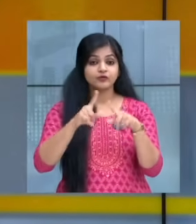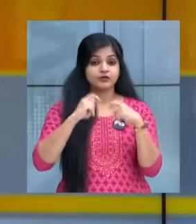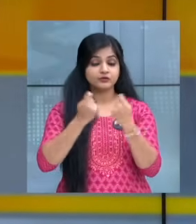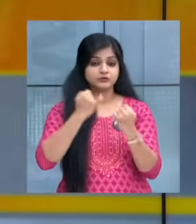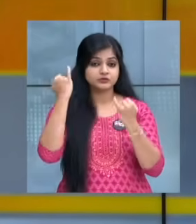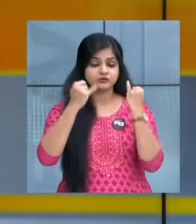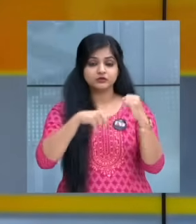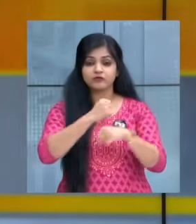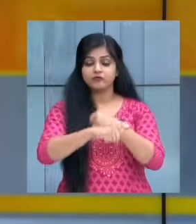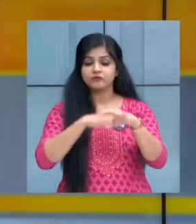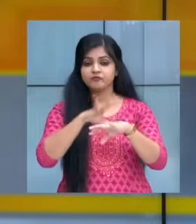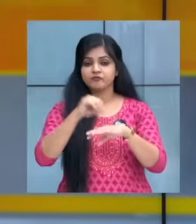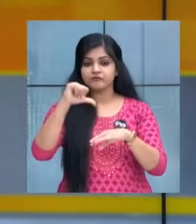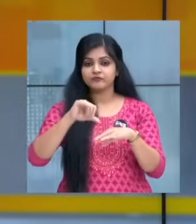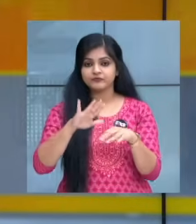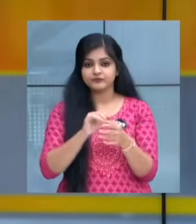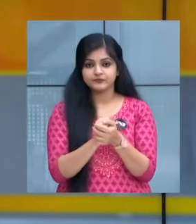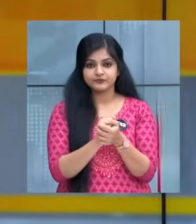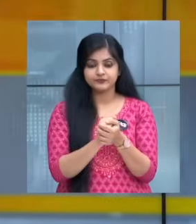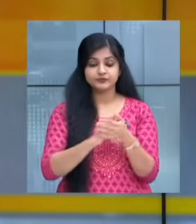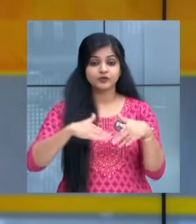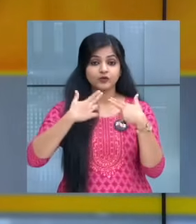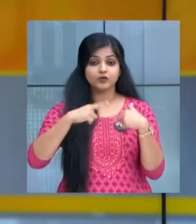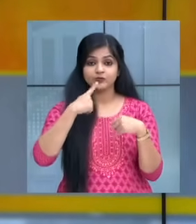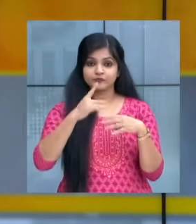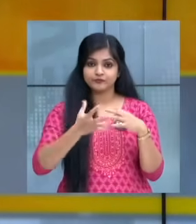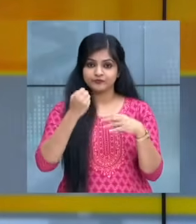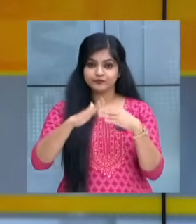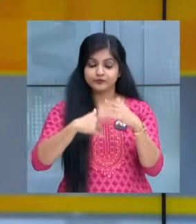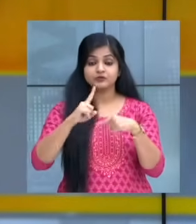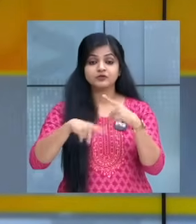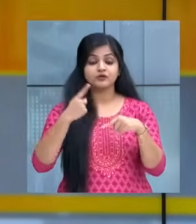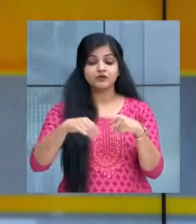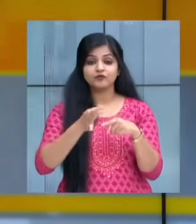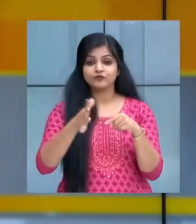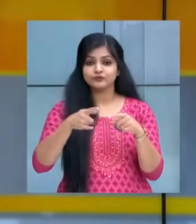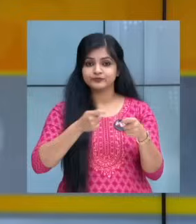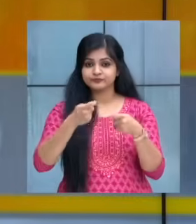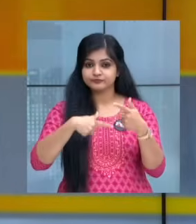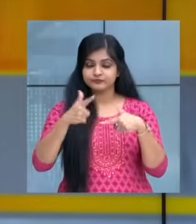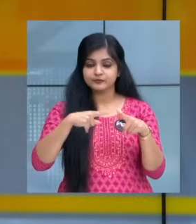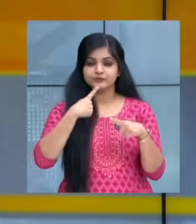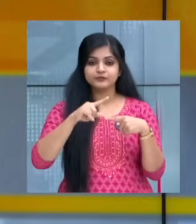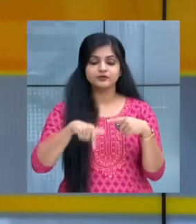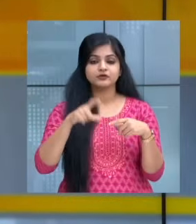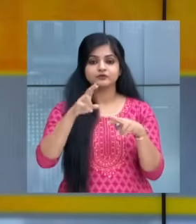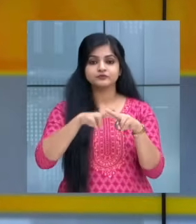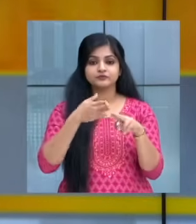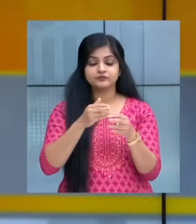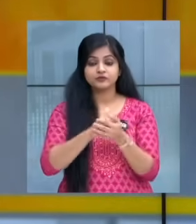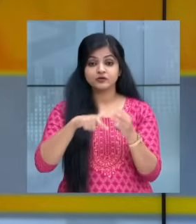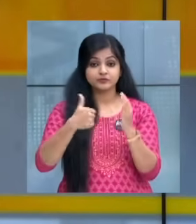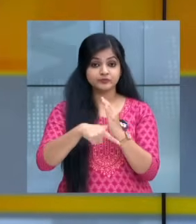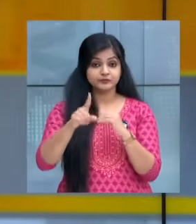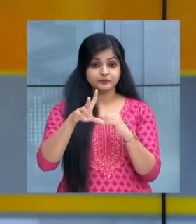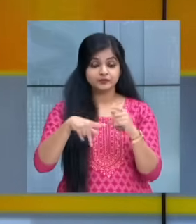നടത്തി, പക്ഷേ കരടിയെ കണ്ടെത്താൻ കഴിഞ്ഞിട്ടില്ല. ഹൈക്കോടതി അനുമതിക്ക് പിന്നാലെ നാളെ വിഷുചന്തകൾ തുടങ്ങാൻ നീക്കവുമായി കൺസ്യൂമർ ഫെഡ്. ഈ മാസം 18